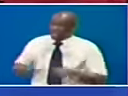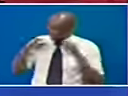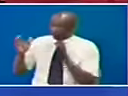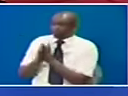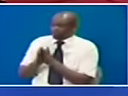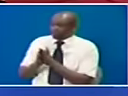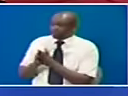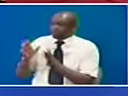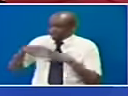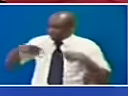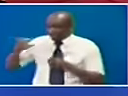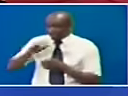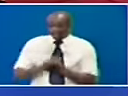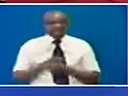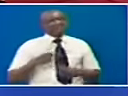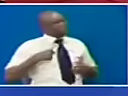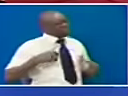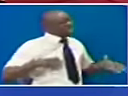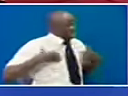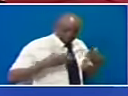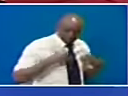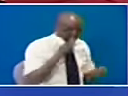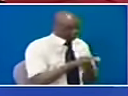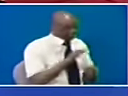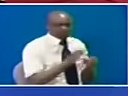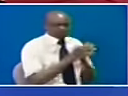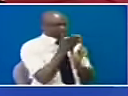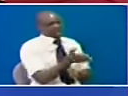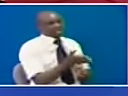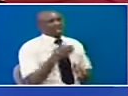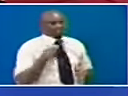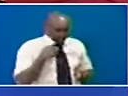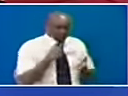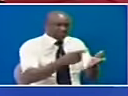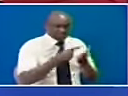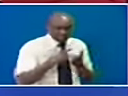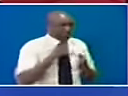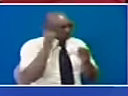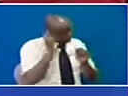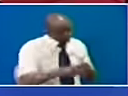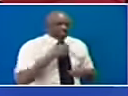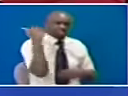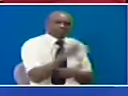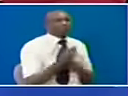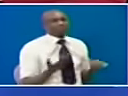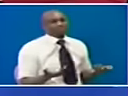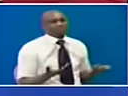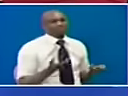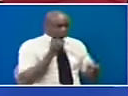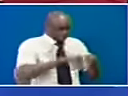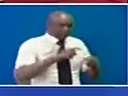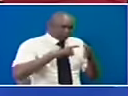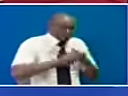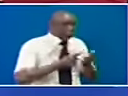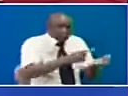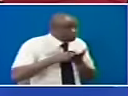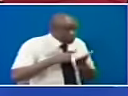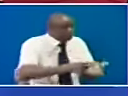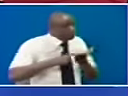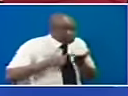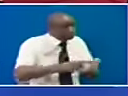nchini? Mimi nimefurahia kwa sababu kusema kweli mazungumzo lazima yafikie kikomo. Unajua mwezi kuzungumza